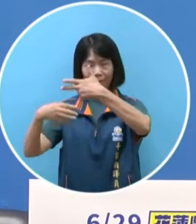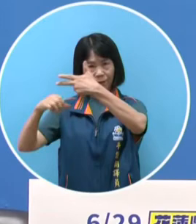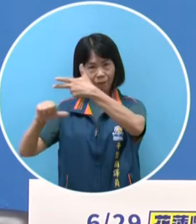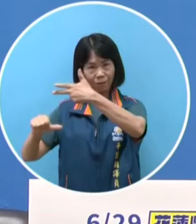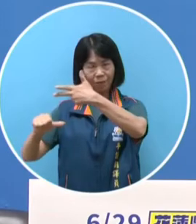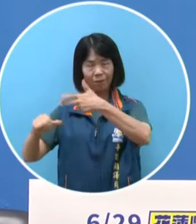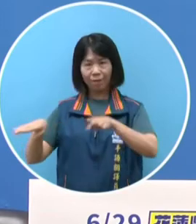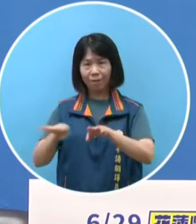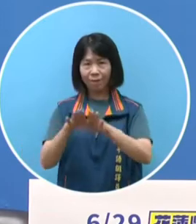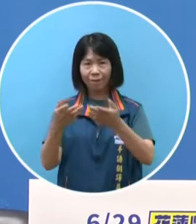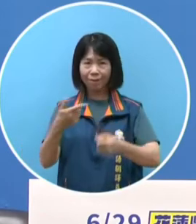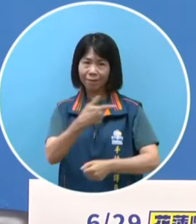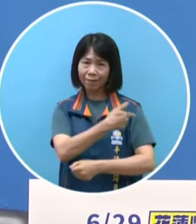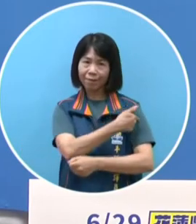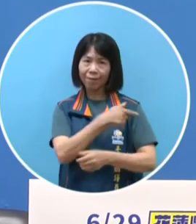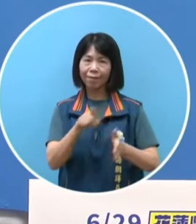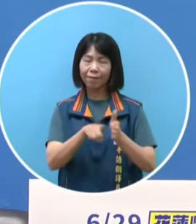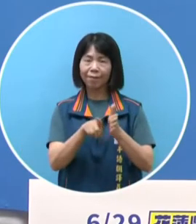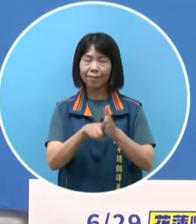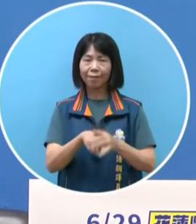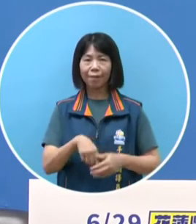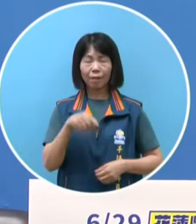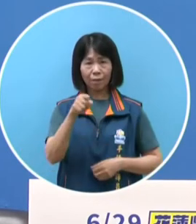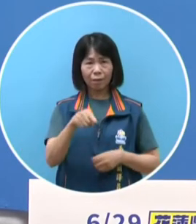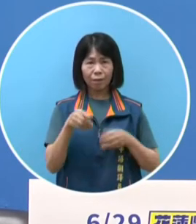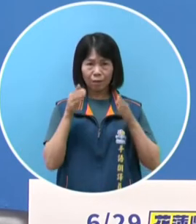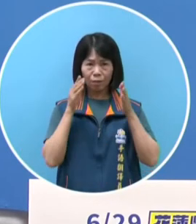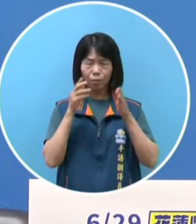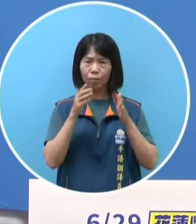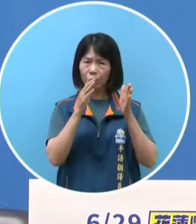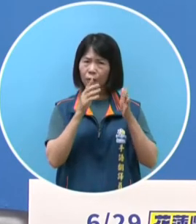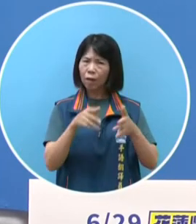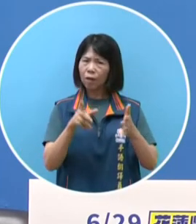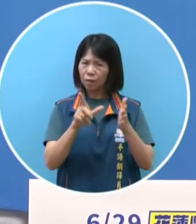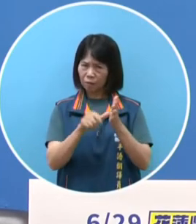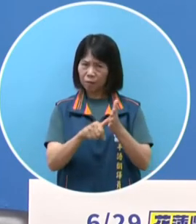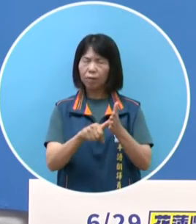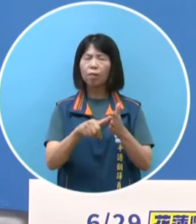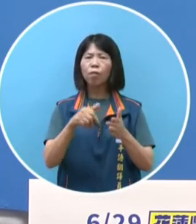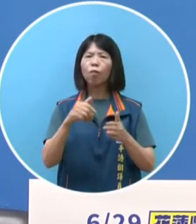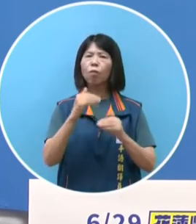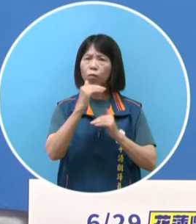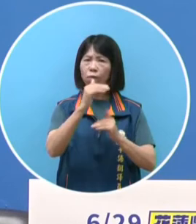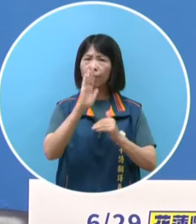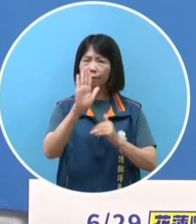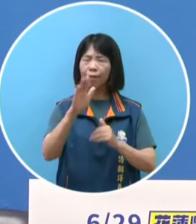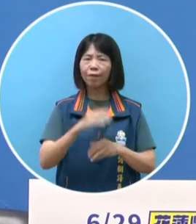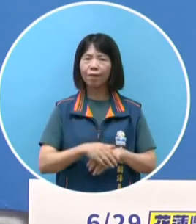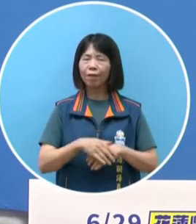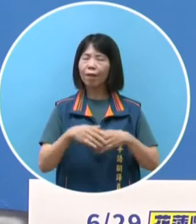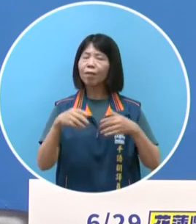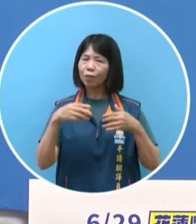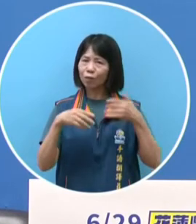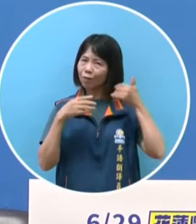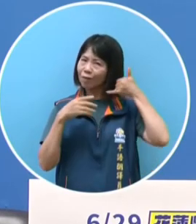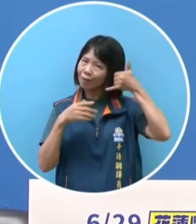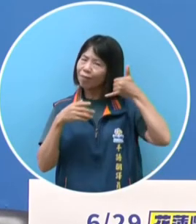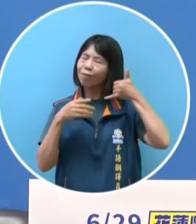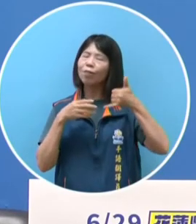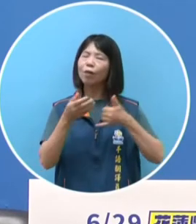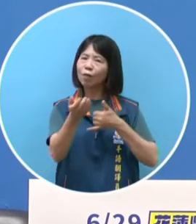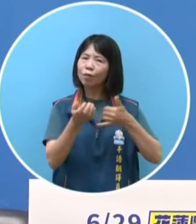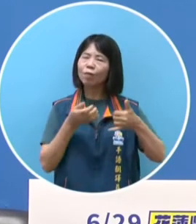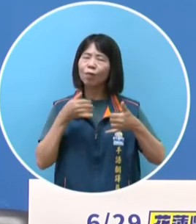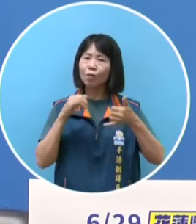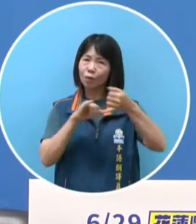7月3号、4号、5号开始施打的时候，您要指定时间施打的话，那就请您用电话预约。